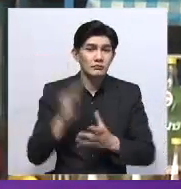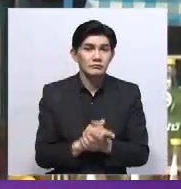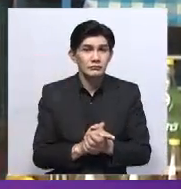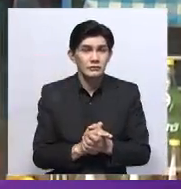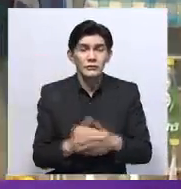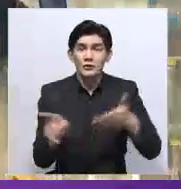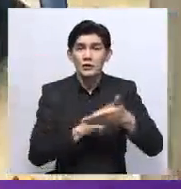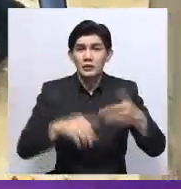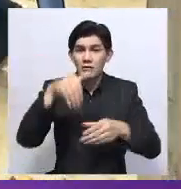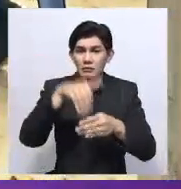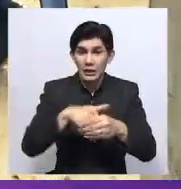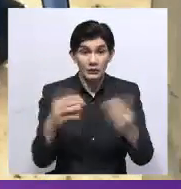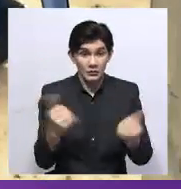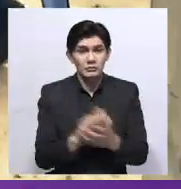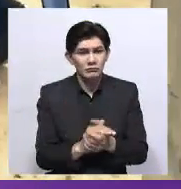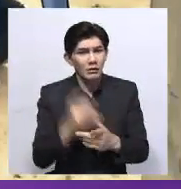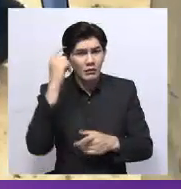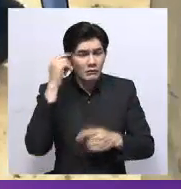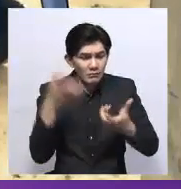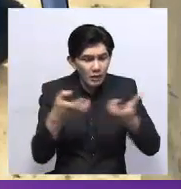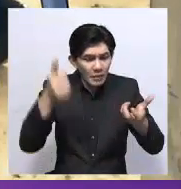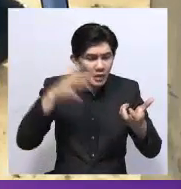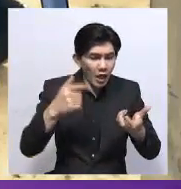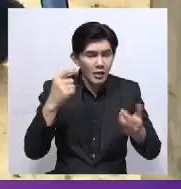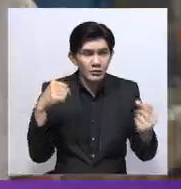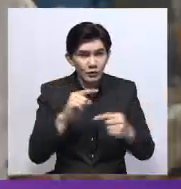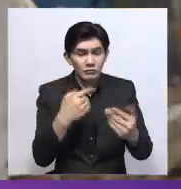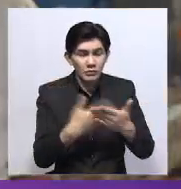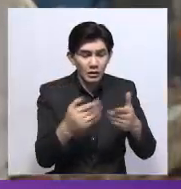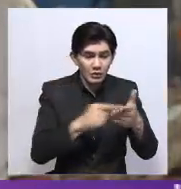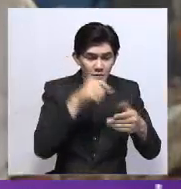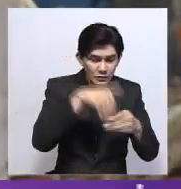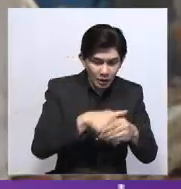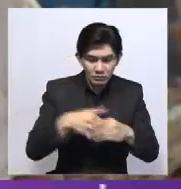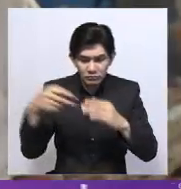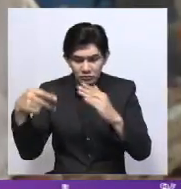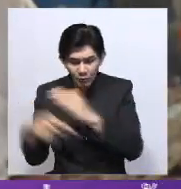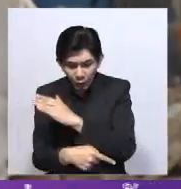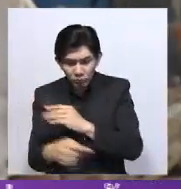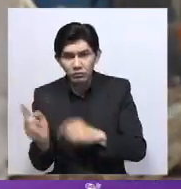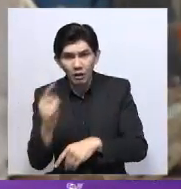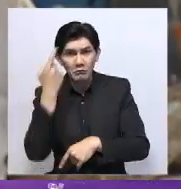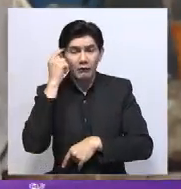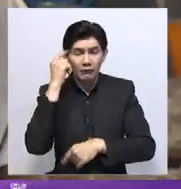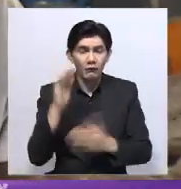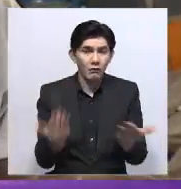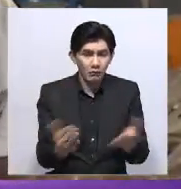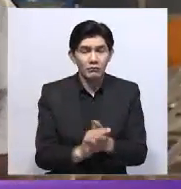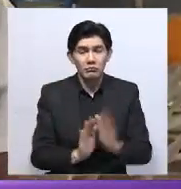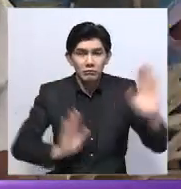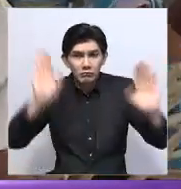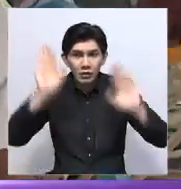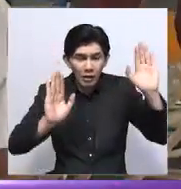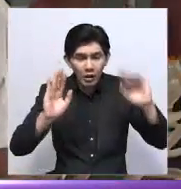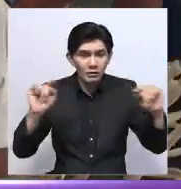เมื่อการเลือกตั้งมาถึงก็แทบจะแยกกันไม่ออกระหว่างการเลือกตั้งกับการทุจริตซื้อสิทธิ์ขายเสียงเพราะประชาธิปไต